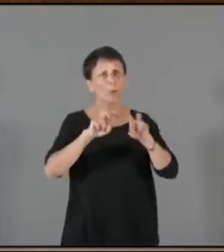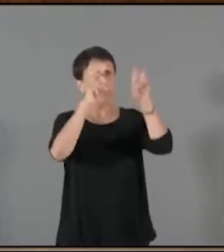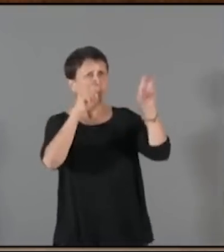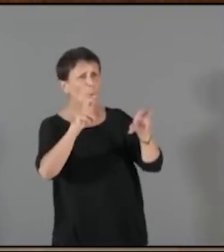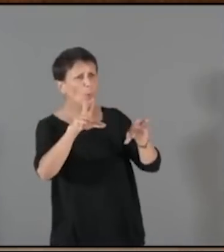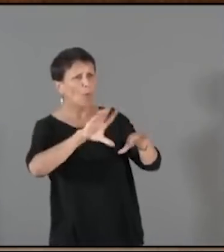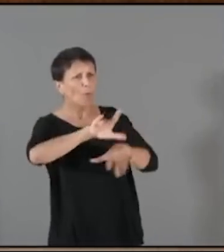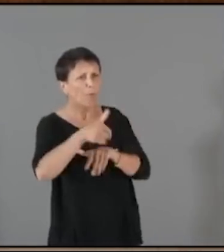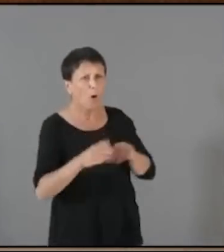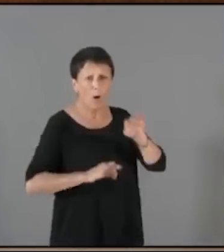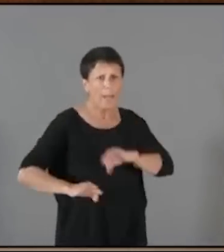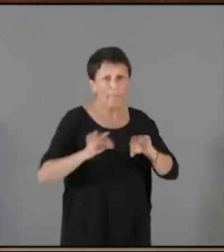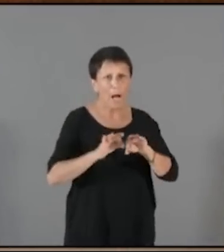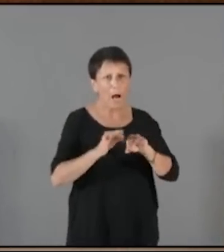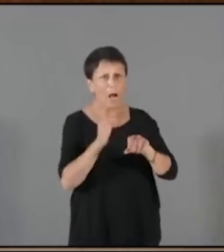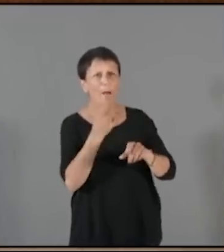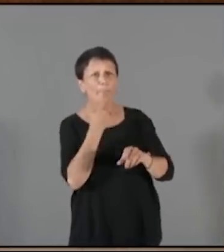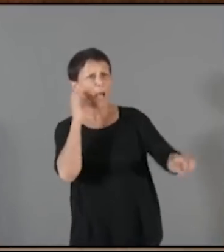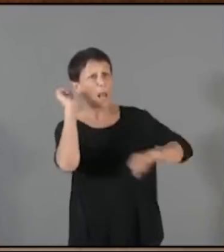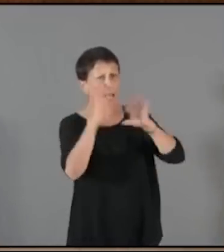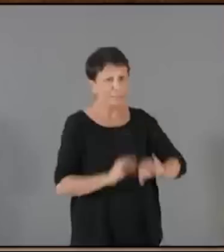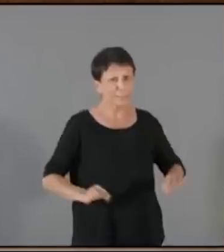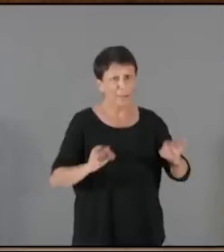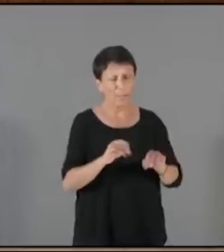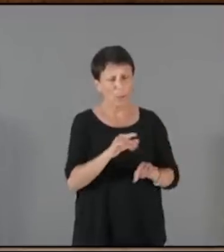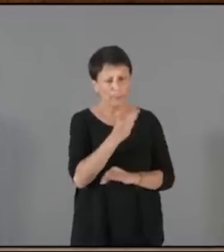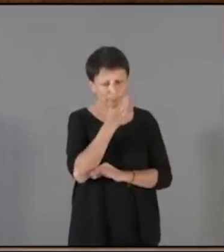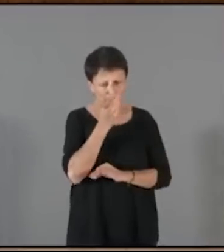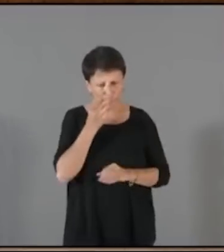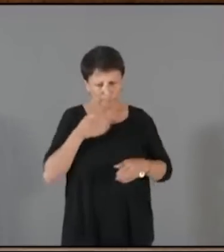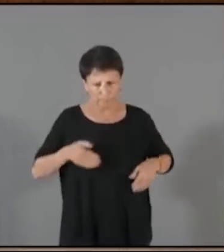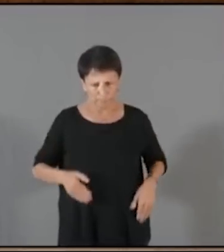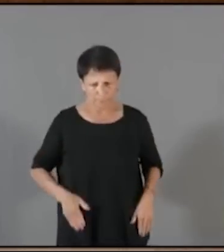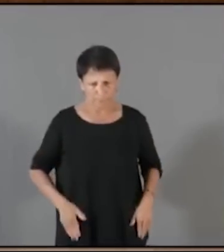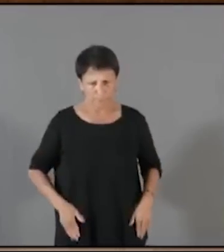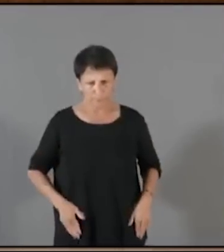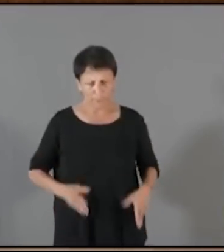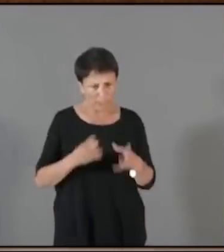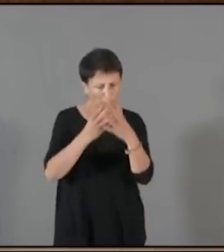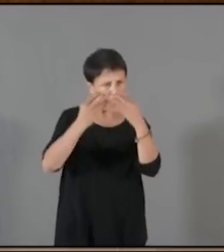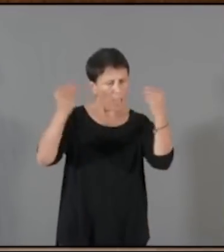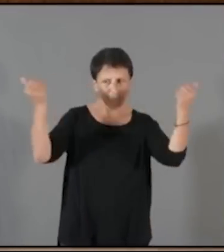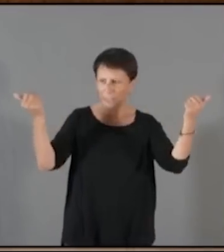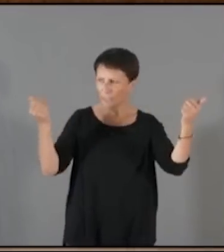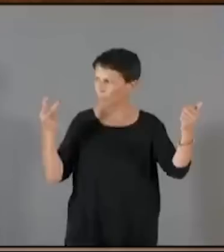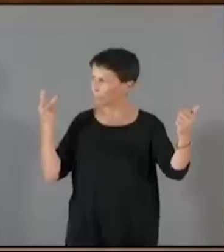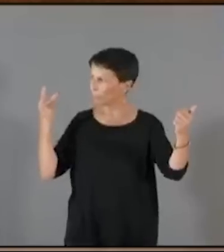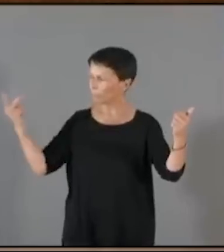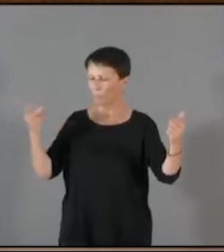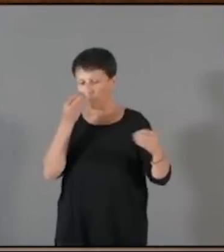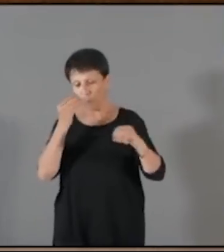Par pudeur, ils se taisent, se terrent et sont invisibilisés par et dans votre indifférence. Oui.